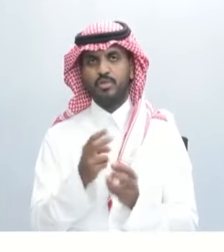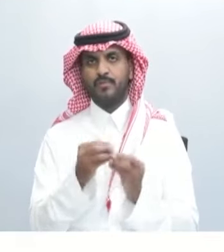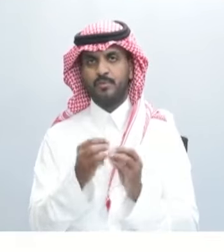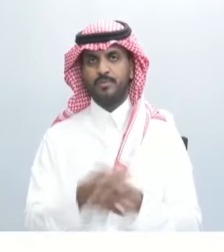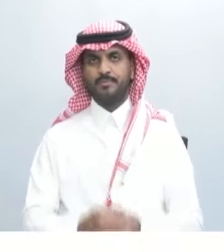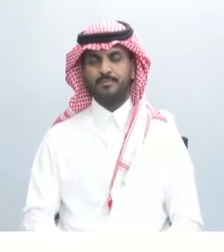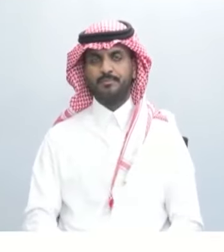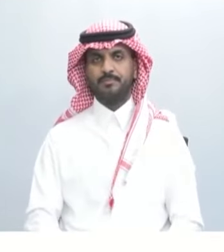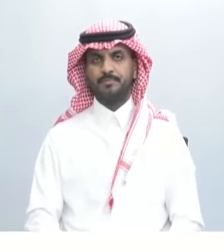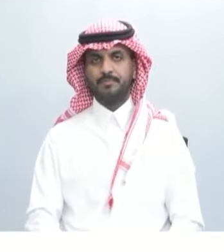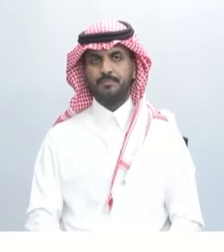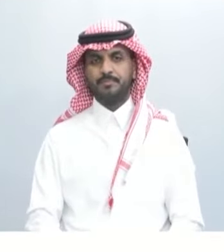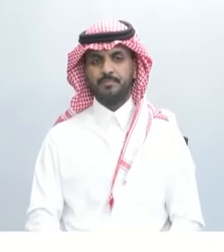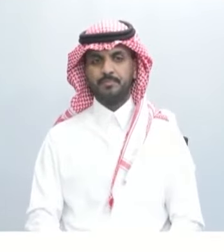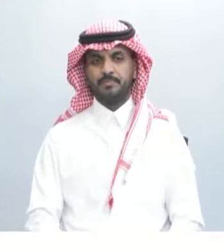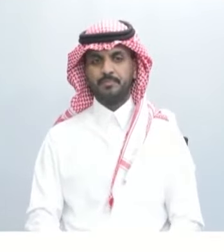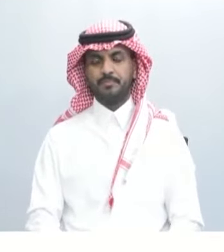مبدعين